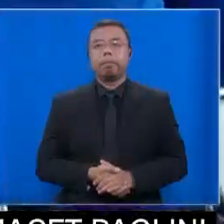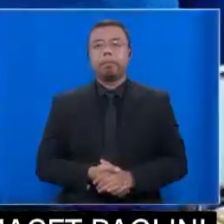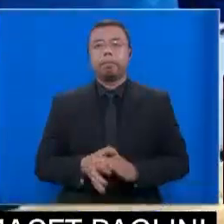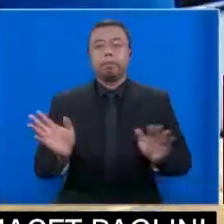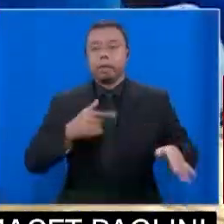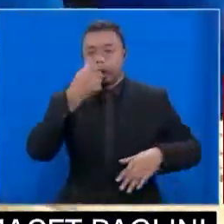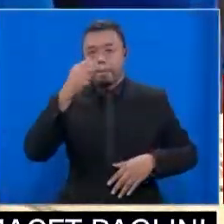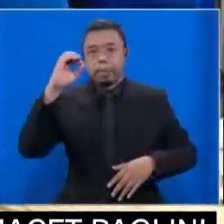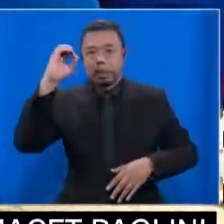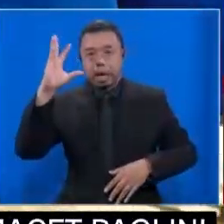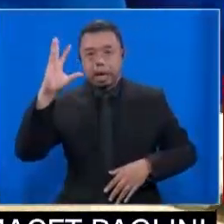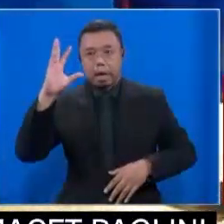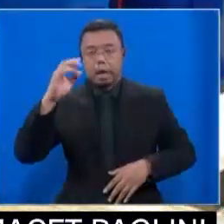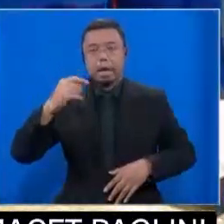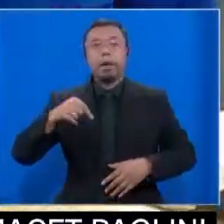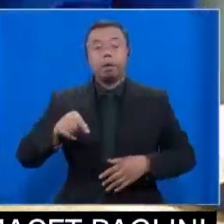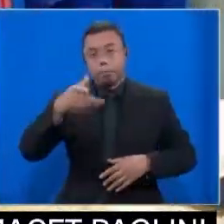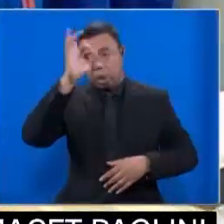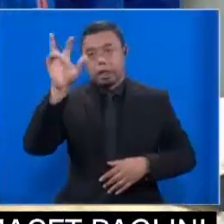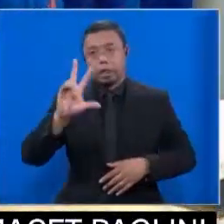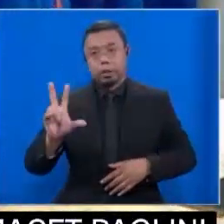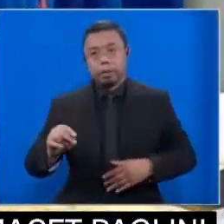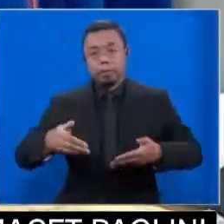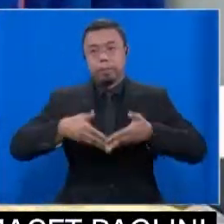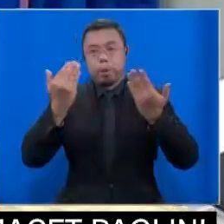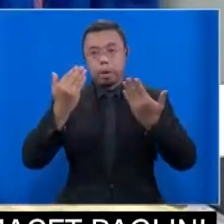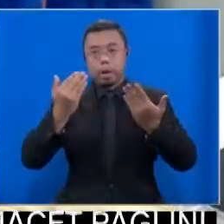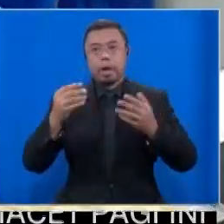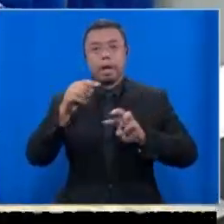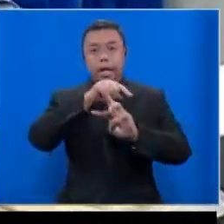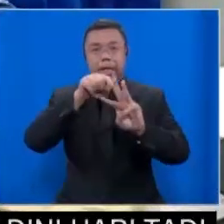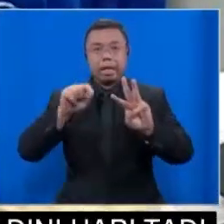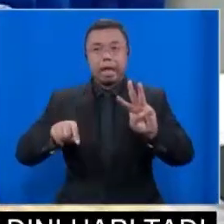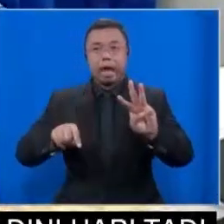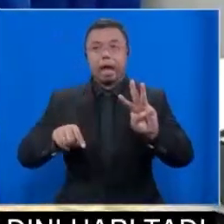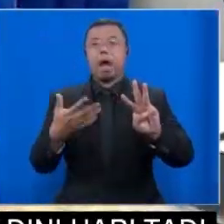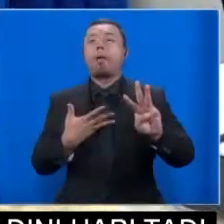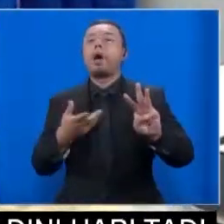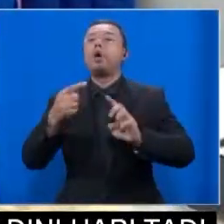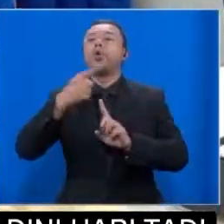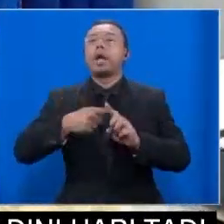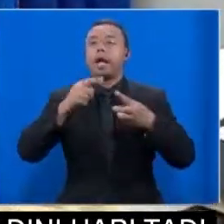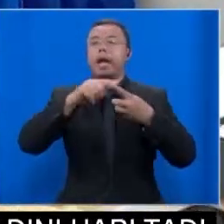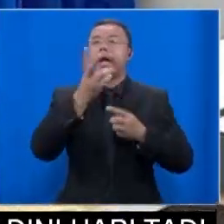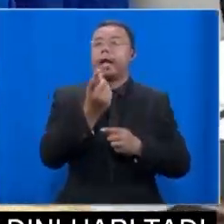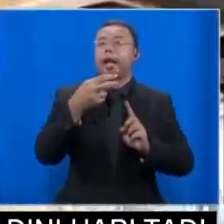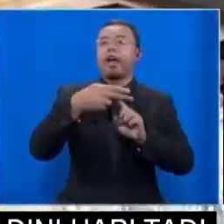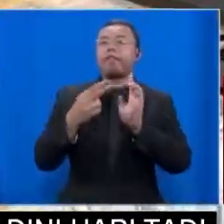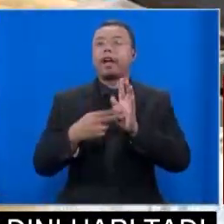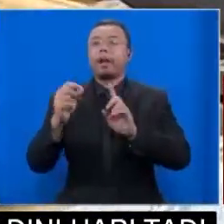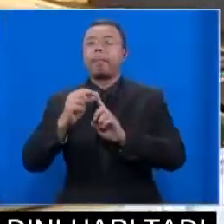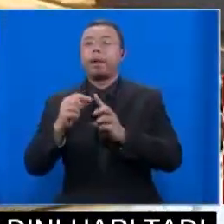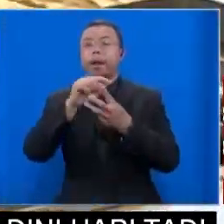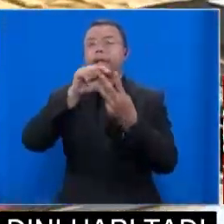Kamis siang, Direktorat Reserse Kriminal Umum Polda Jawa Barat mengungkap peran ketiga tersangka R, FN, dan FP yang